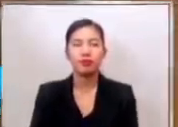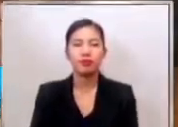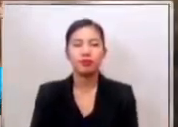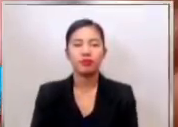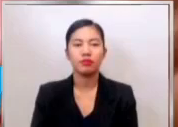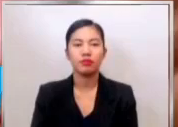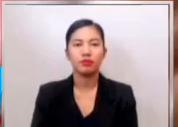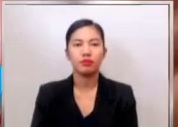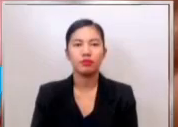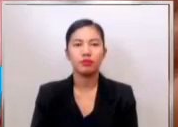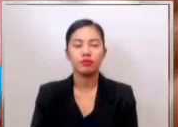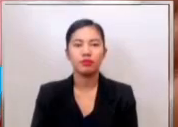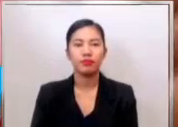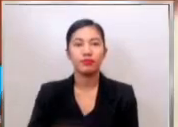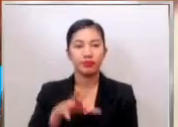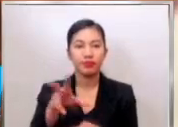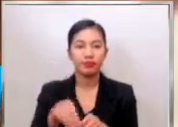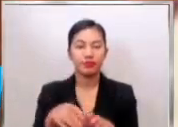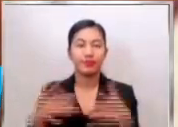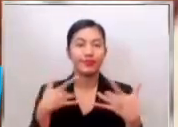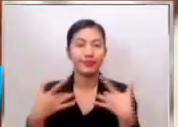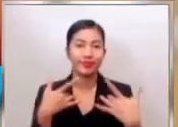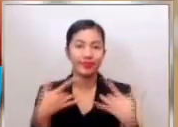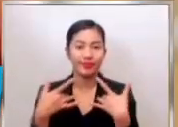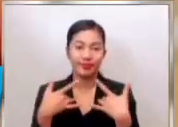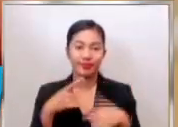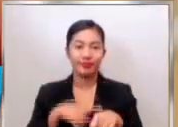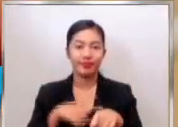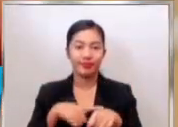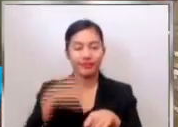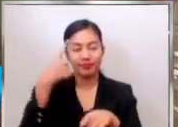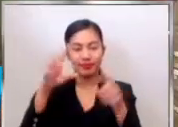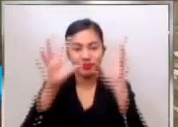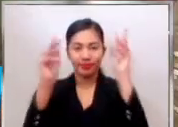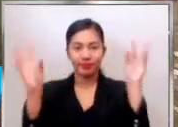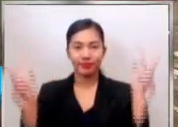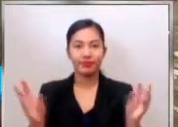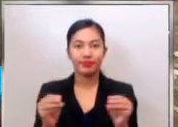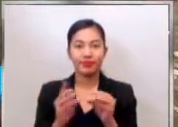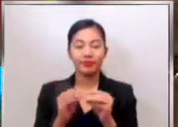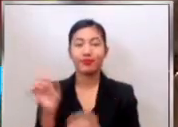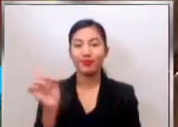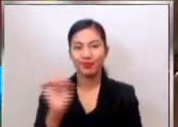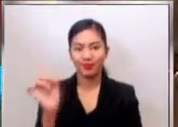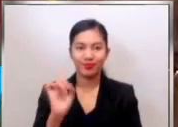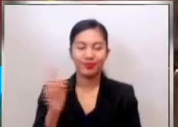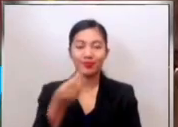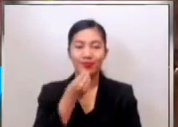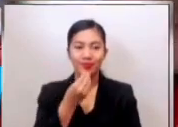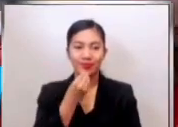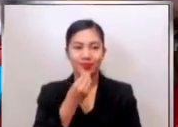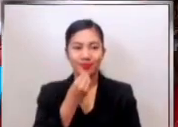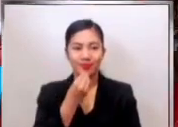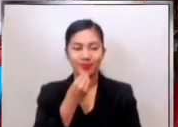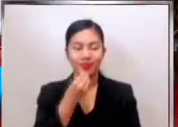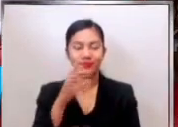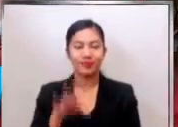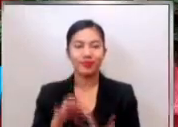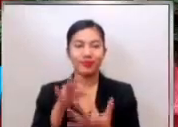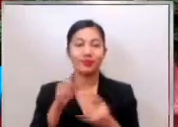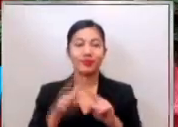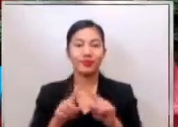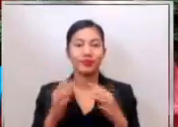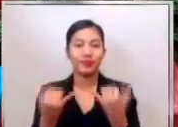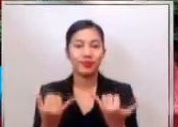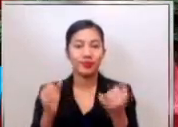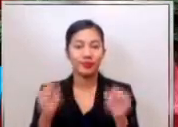Kasama sa kinasasabikan kapag Pasko ang mga tradisyonal na handang espesyal. Pero ngayon pa lang, posibleng kailangan ng